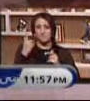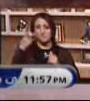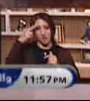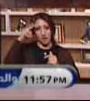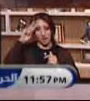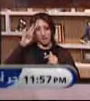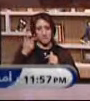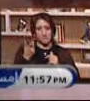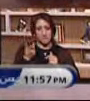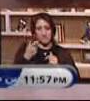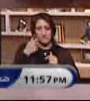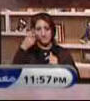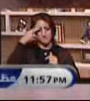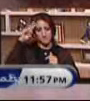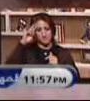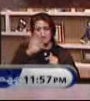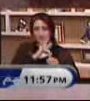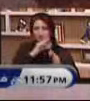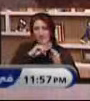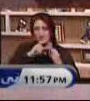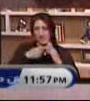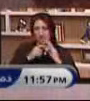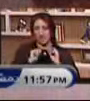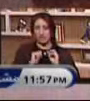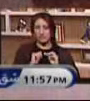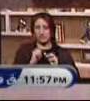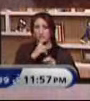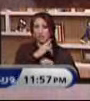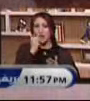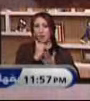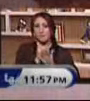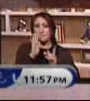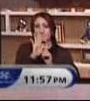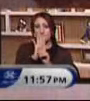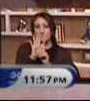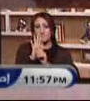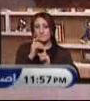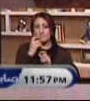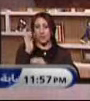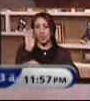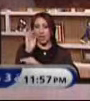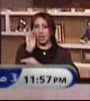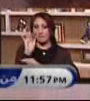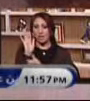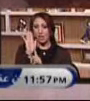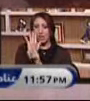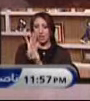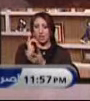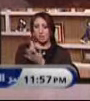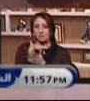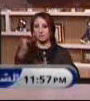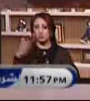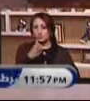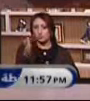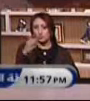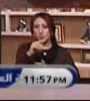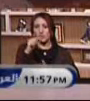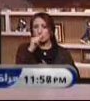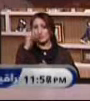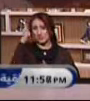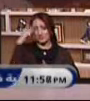قال وعلامات وبالنجم هم يهتدون. دول المرشدين بتوع الايه بتوع الصحراء بتوع القافله. فبينما نحن في الطريق فاضت روحها